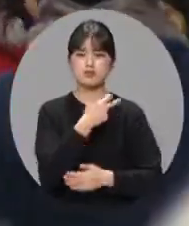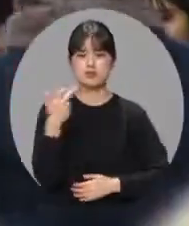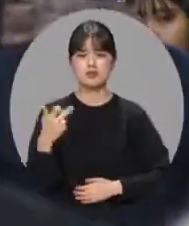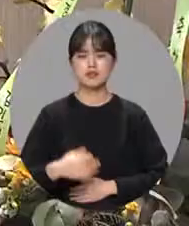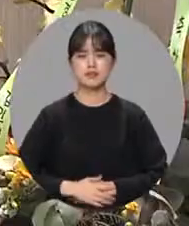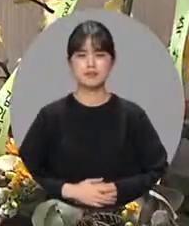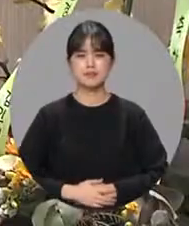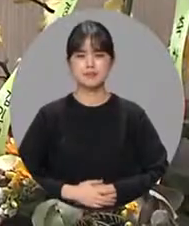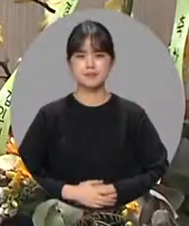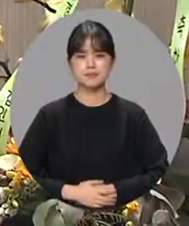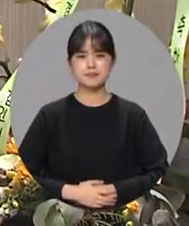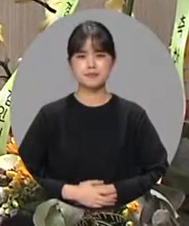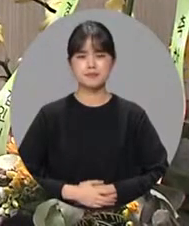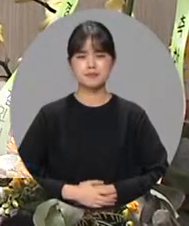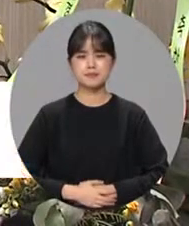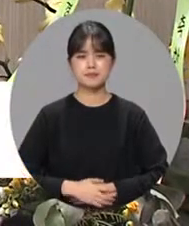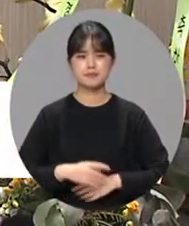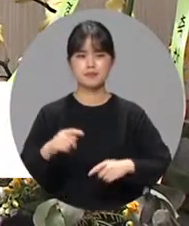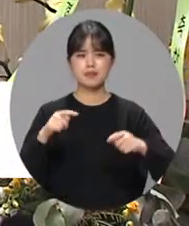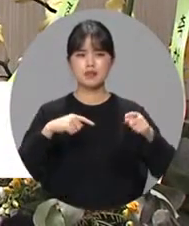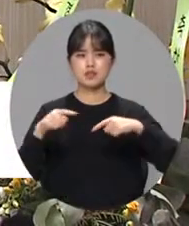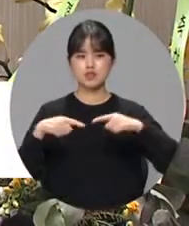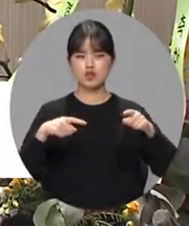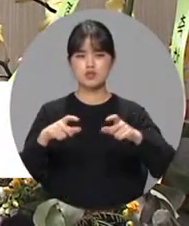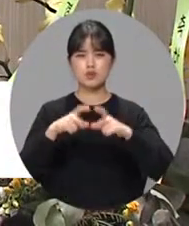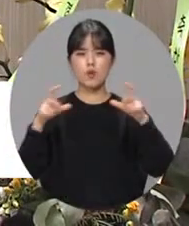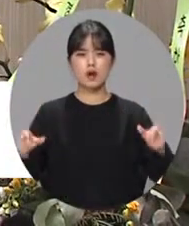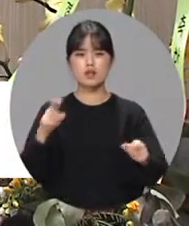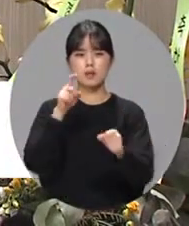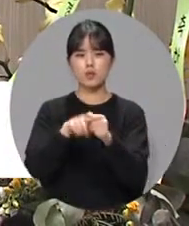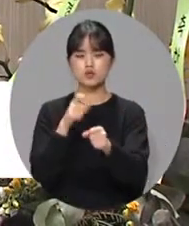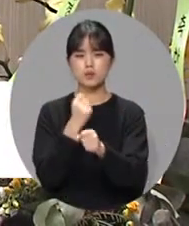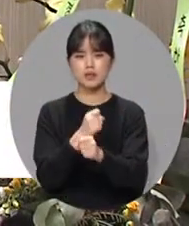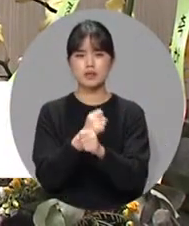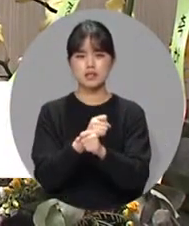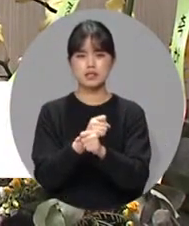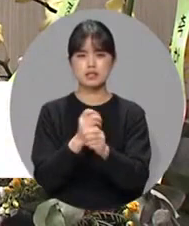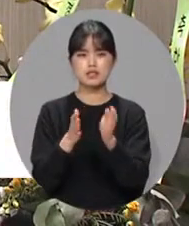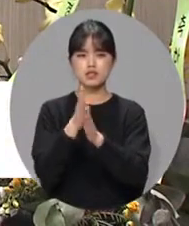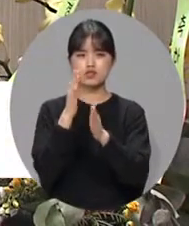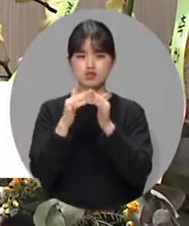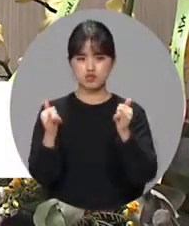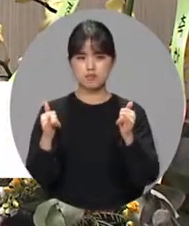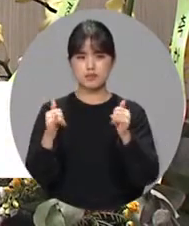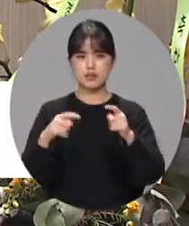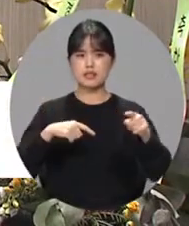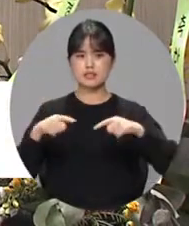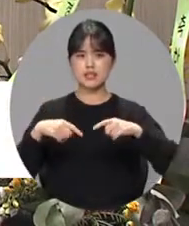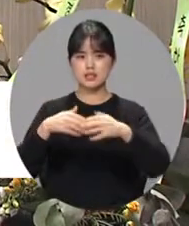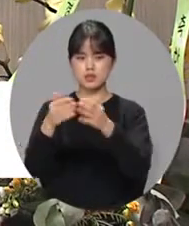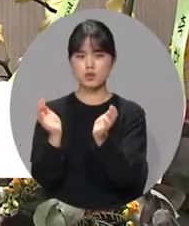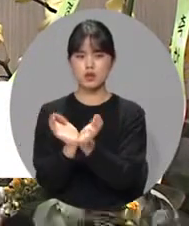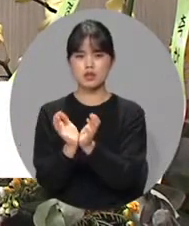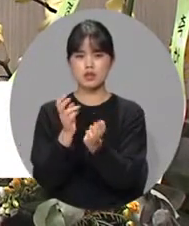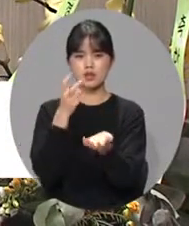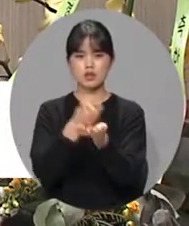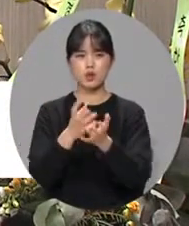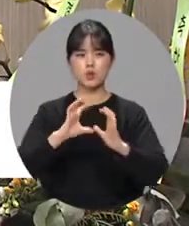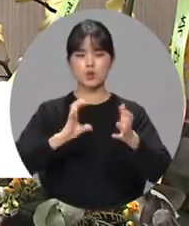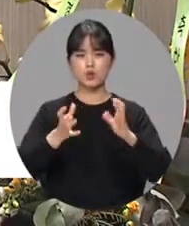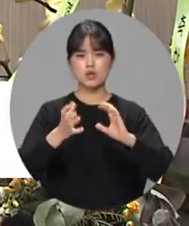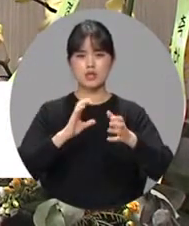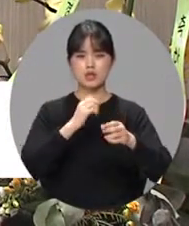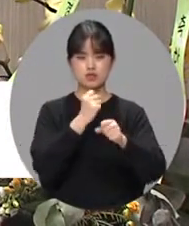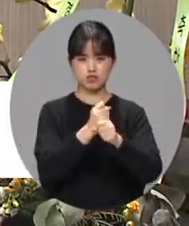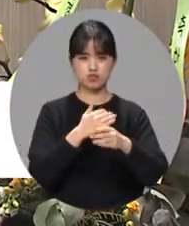됐습니다. 정치 참여 확대 목적으로 만들어진 주민자치위는 법안 논의 과정에서 삭제가